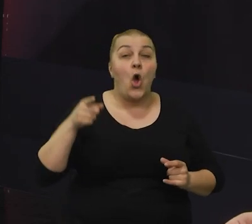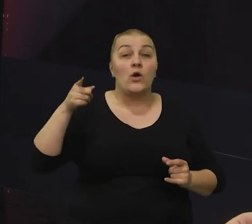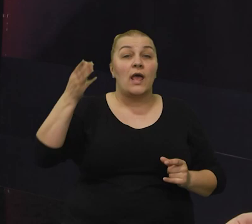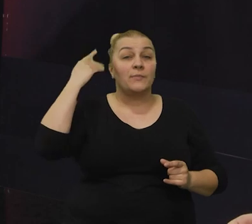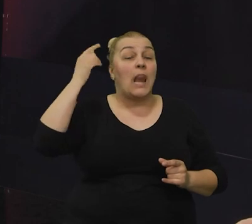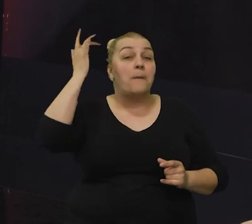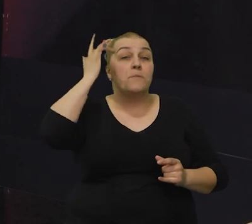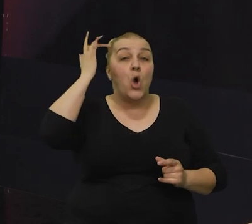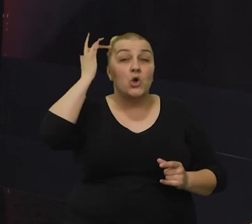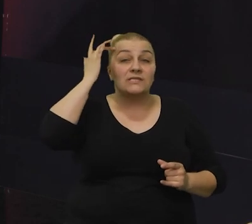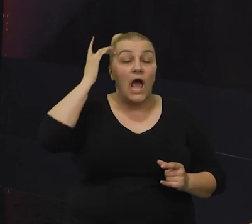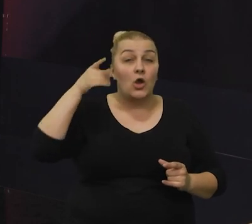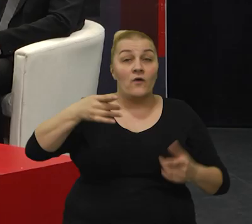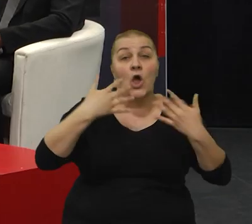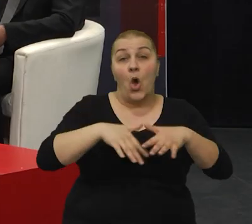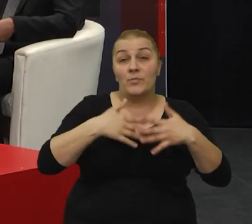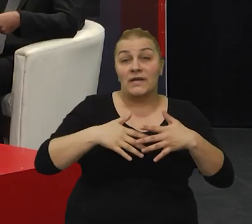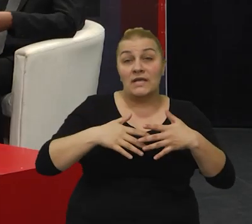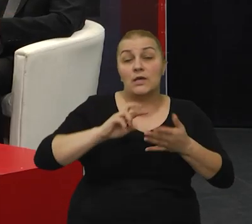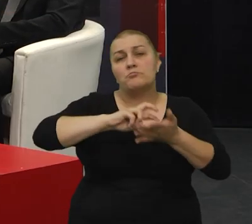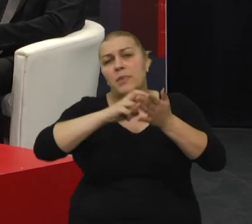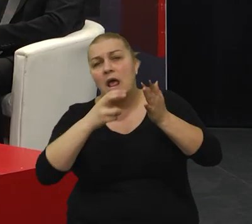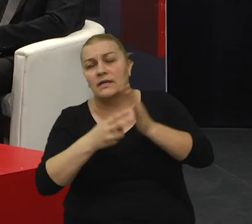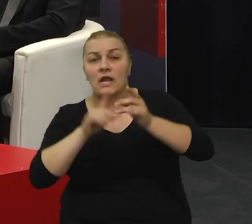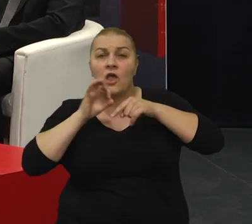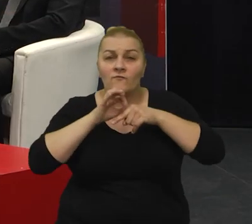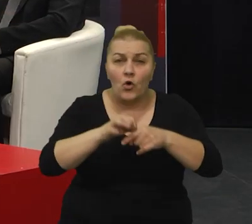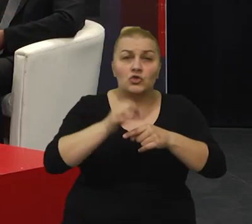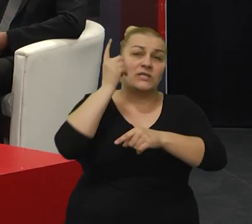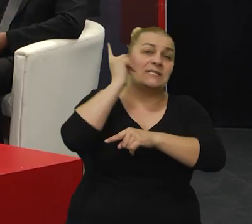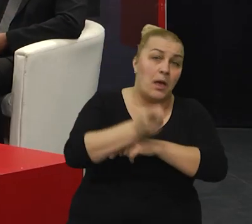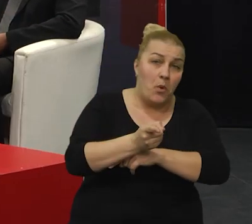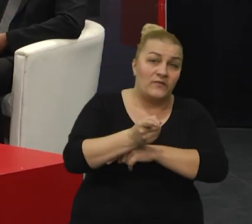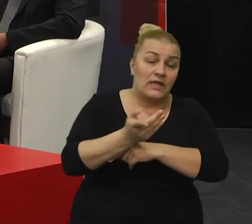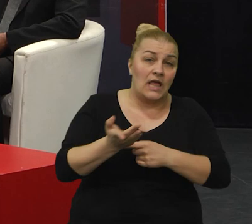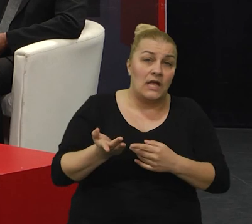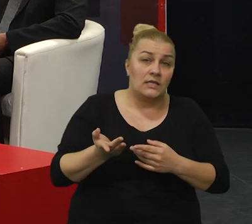koja je bila mozak operacije u planiranje, vođenje, zapovedenje.